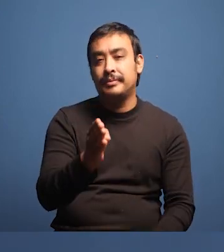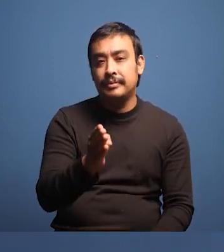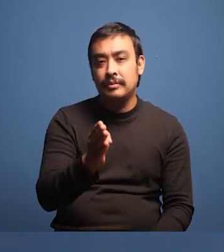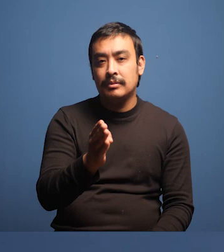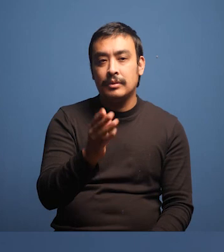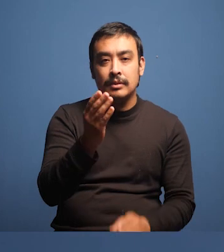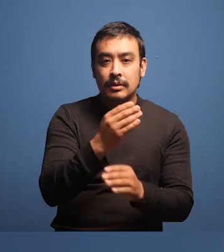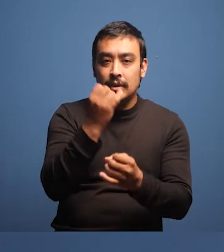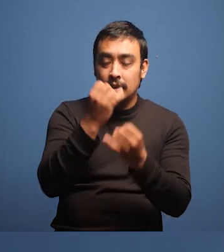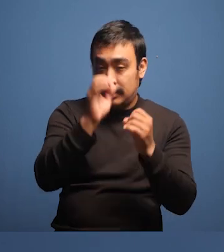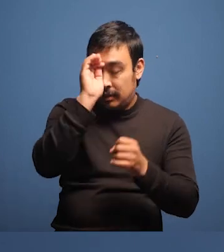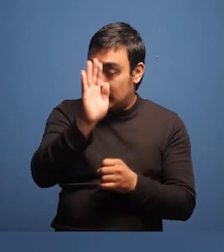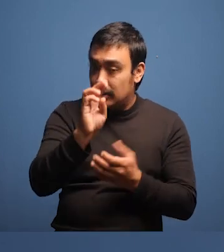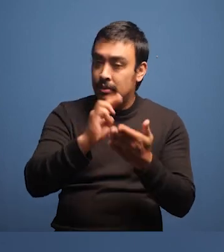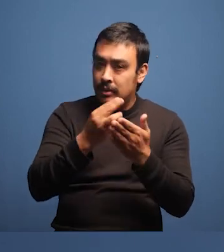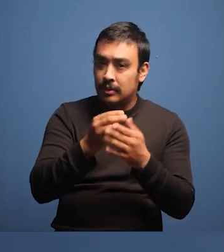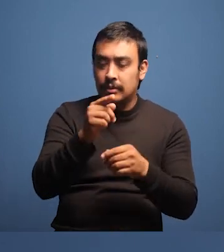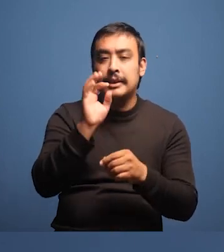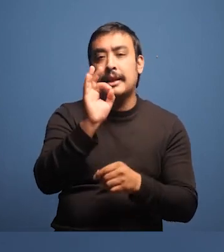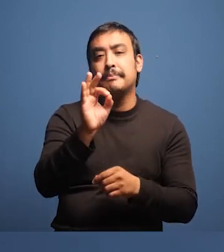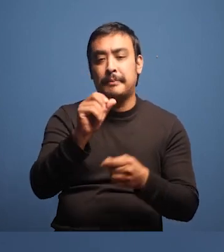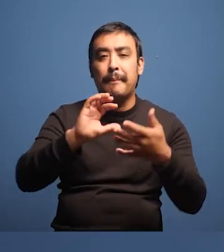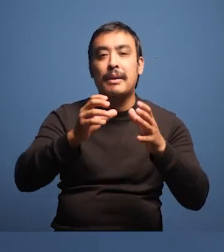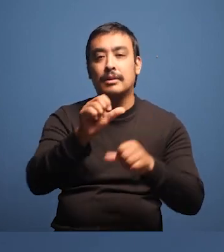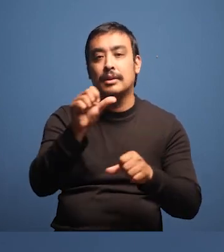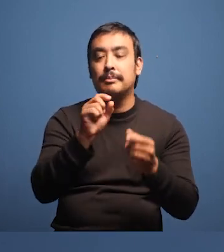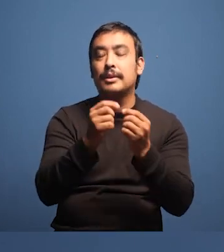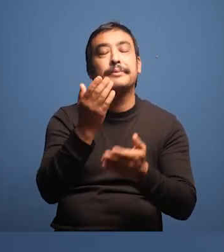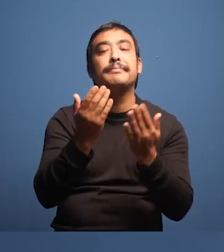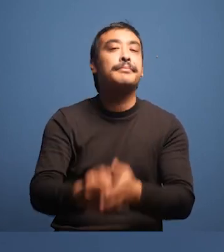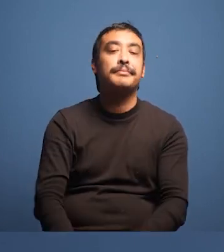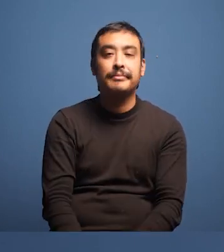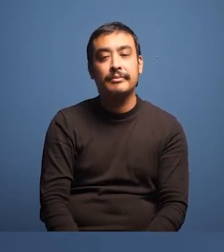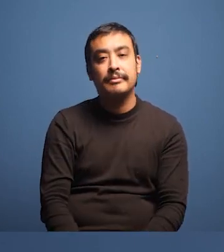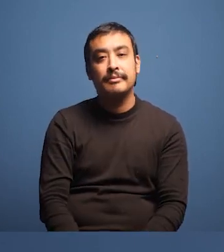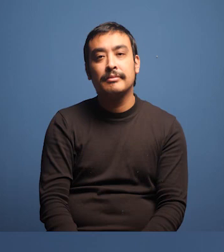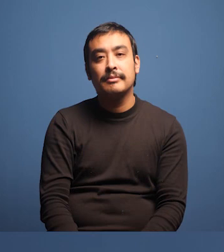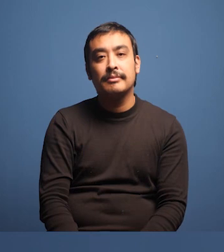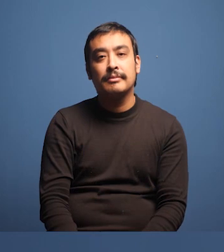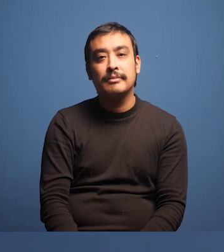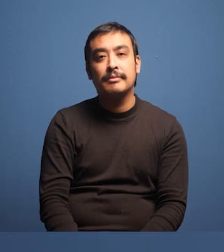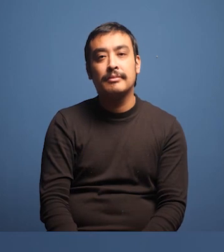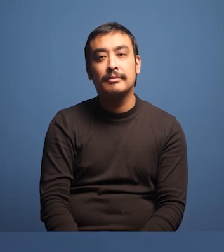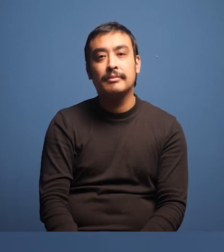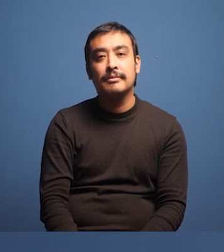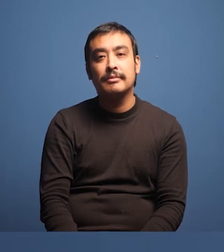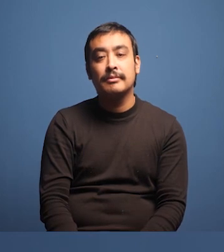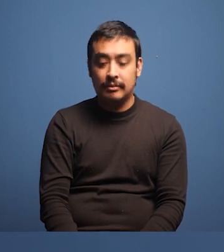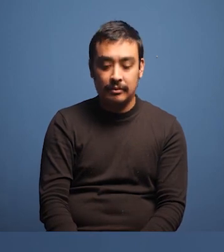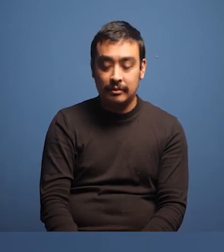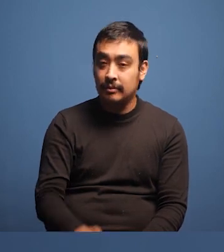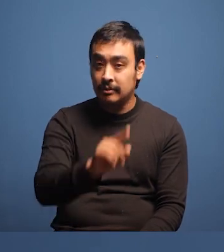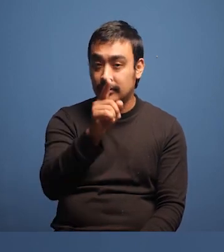हाम्रो लास्ट म्यासेज भनेकै बी द गुड डिजिटल सिटिजन्स। लास्टमा चाहिँ यहाँनिर एउटा प्रश्न पनि देखेँ जुन चाहिँ मलाई इन्ट्रेस्टिङै लाग्यो,